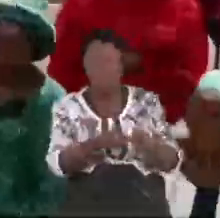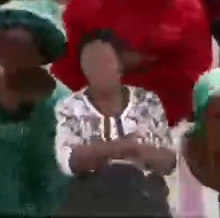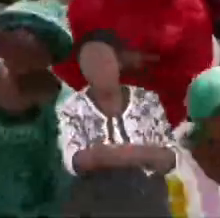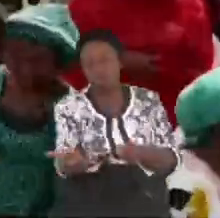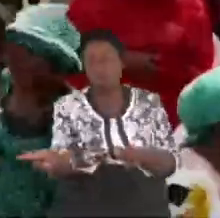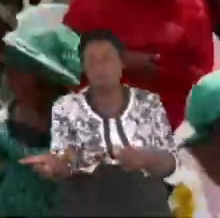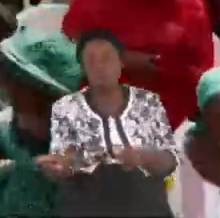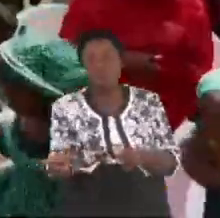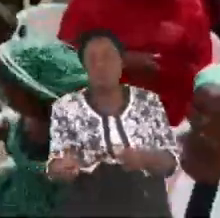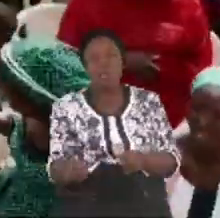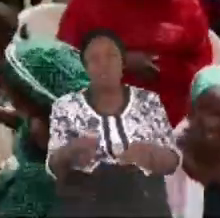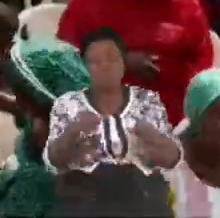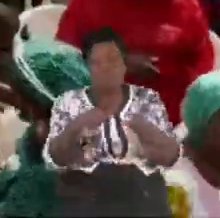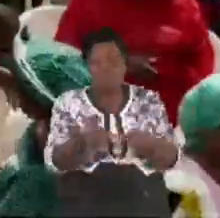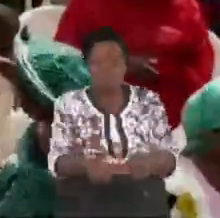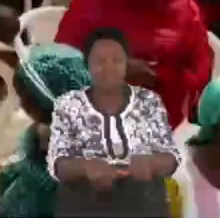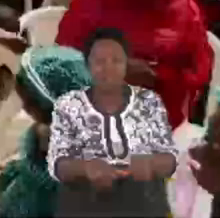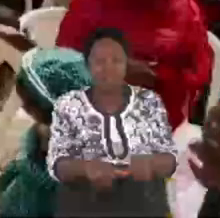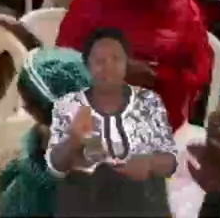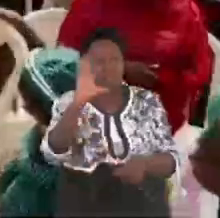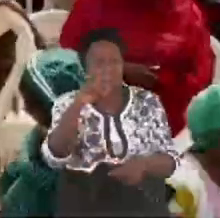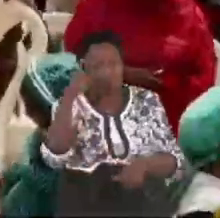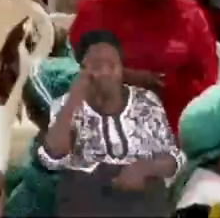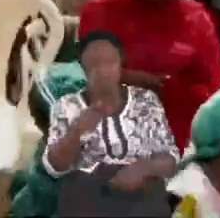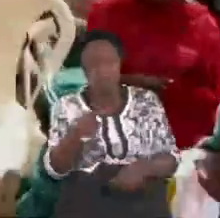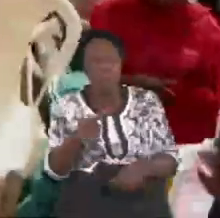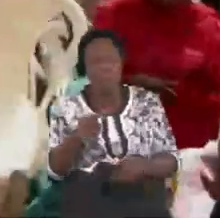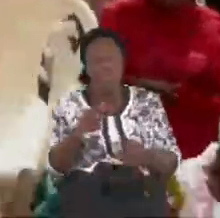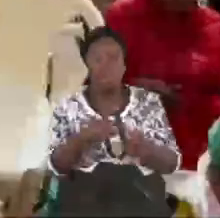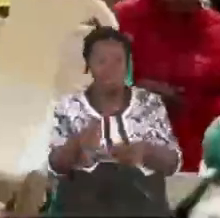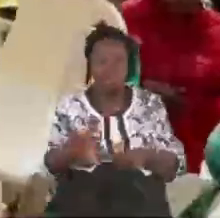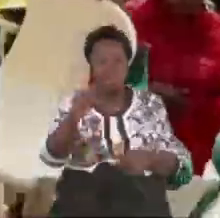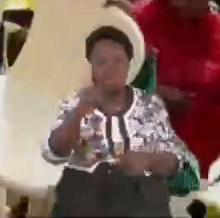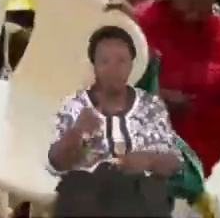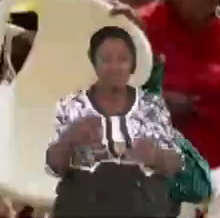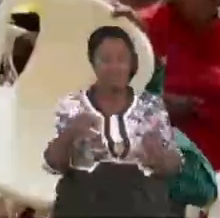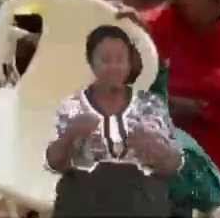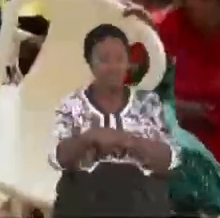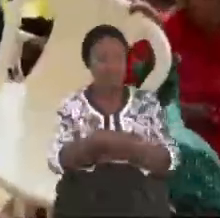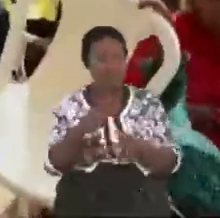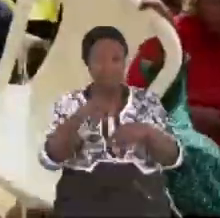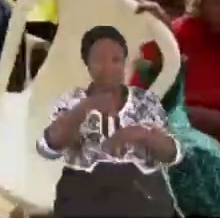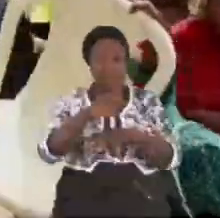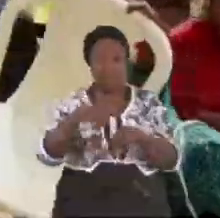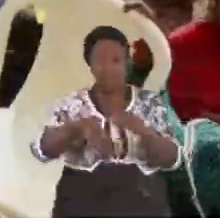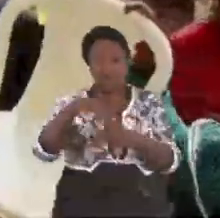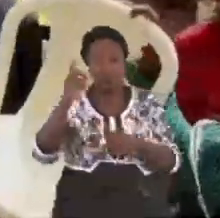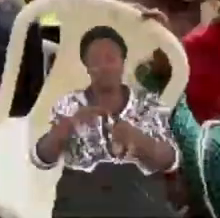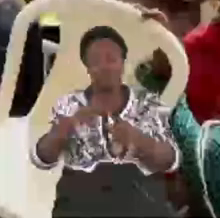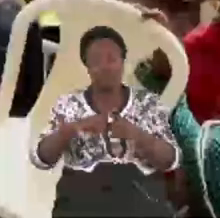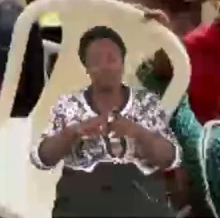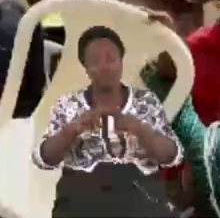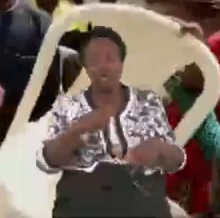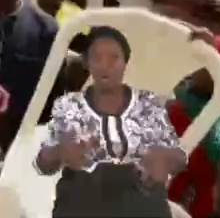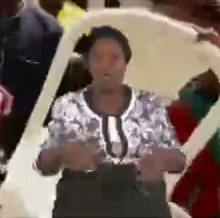Ferme. Il te cherche. Et il t'a trouvé aujourd'hui. Et il t'envoie pour aller